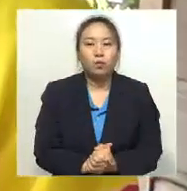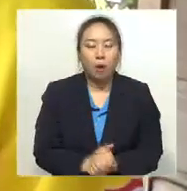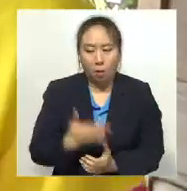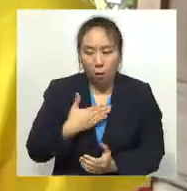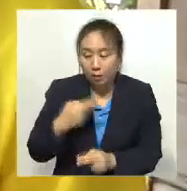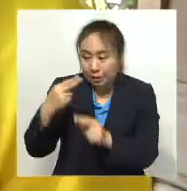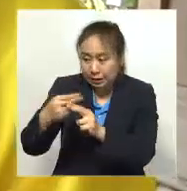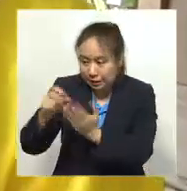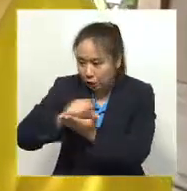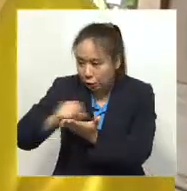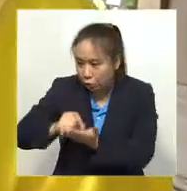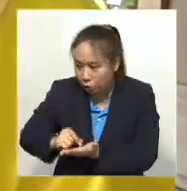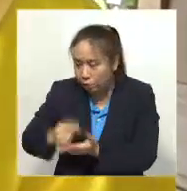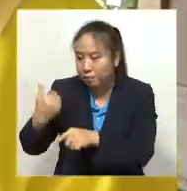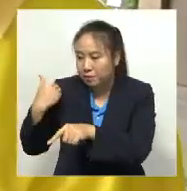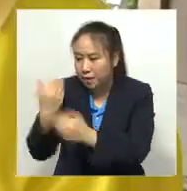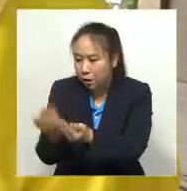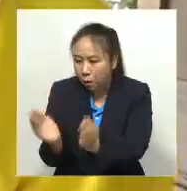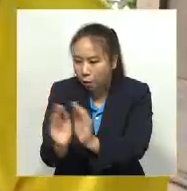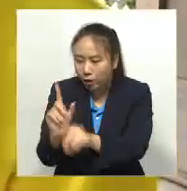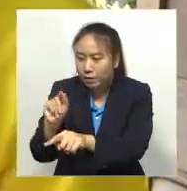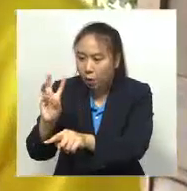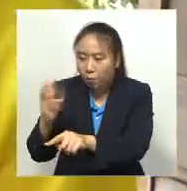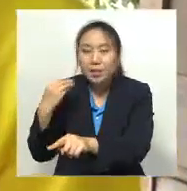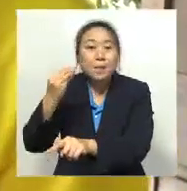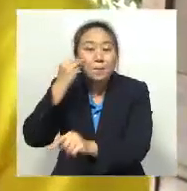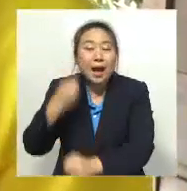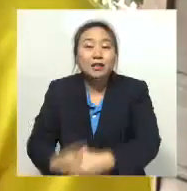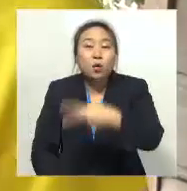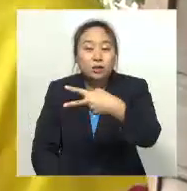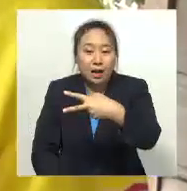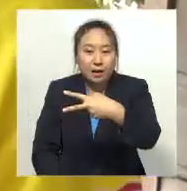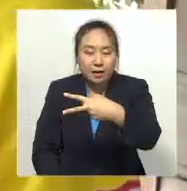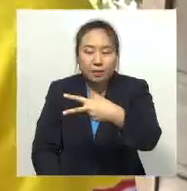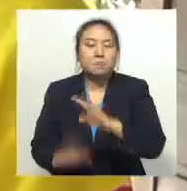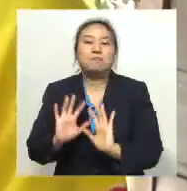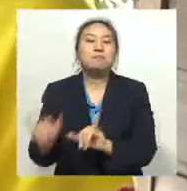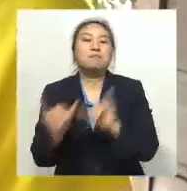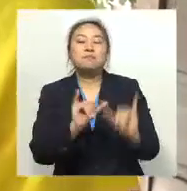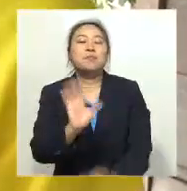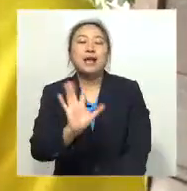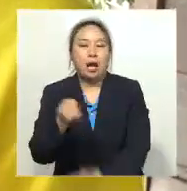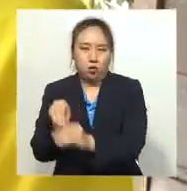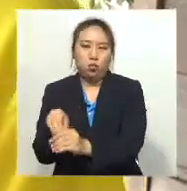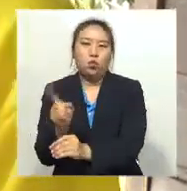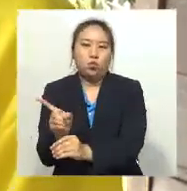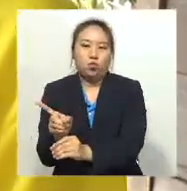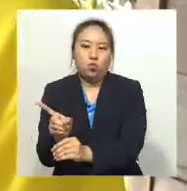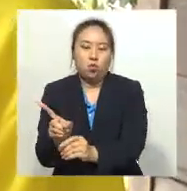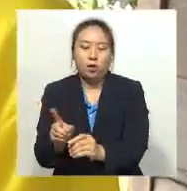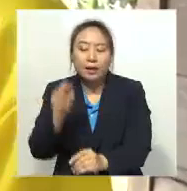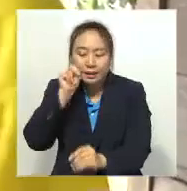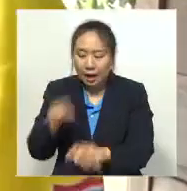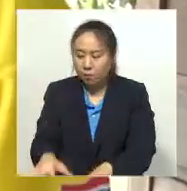ครับ26เรือนบางที่คนเป็นบ้าน2ชั้นอย่างนี้นะก็ยังไม่ย้ายครับยังไม่ย้ายแต่ว่ามันไม่ท่ว